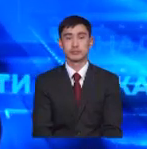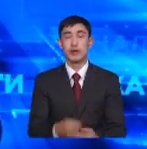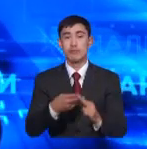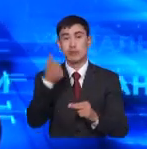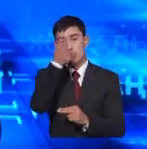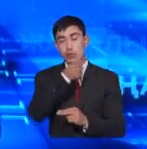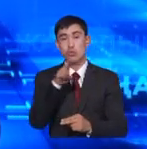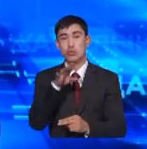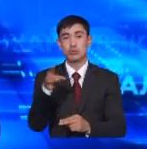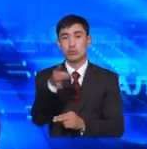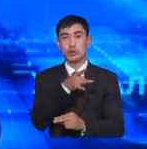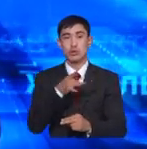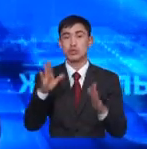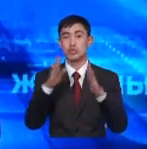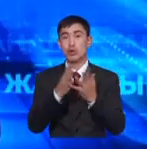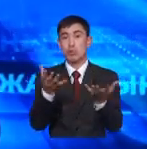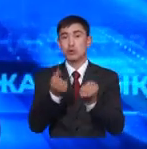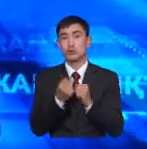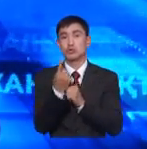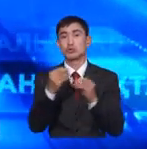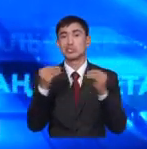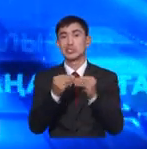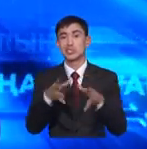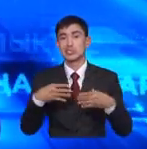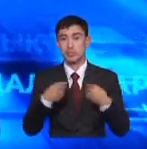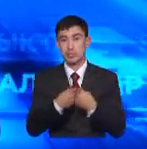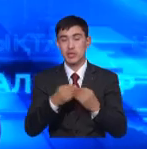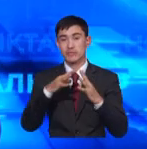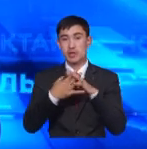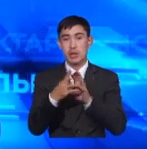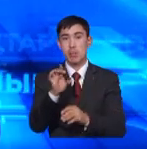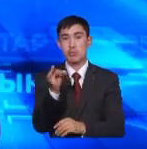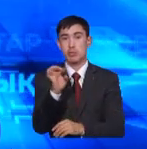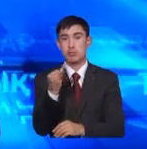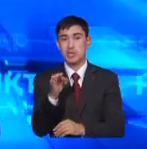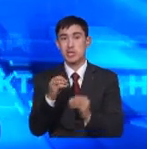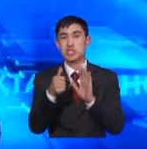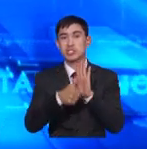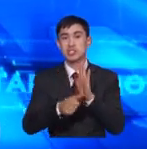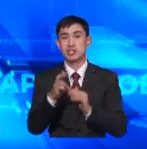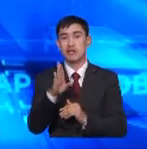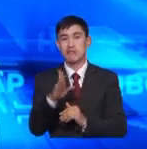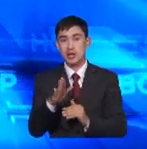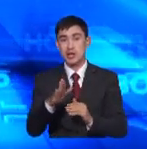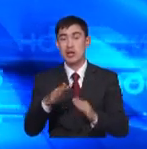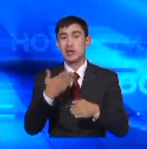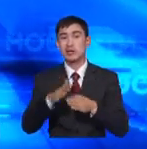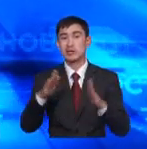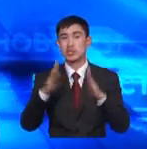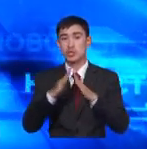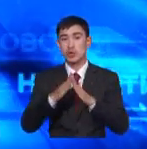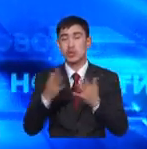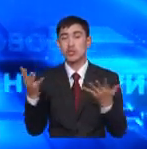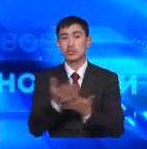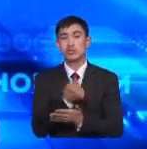в этом году в куксу районе жильё получили 110 семей в селе бал попе шестидесяти кредитная жильё